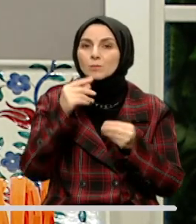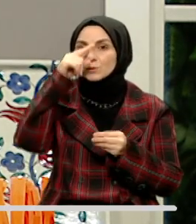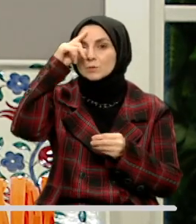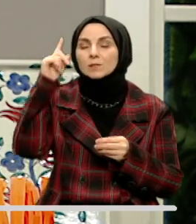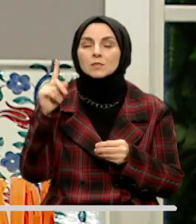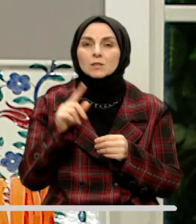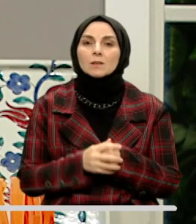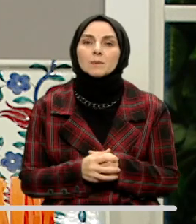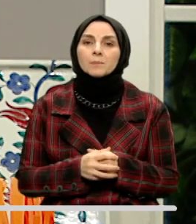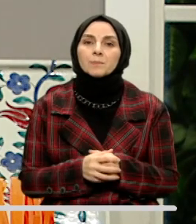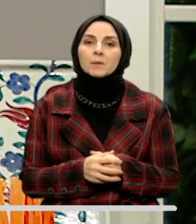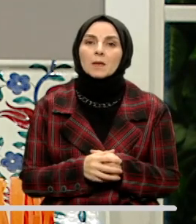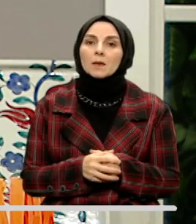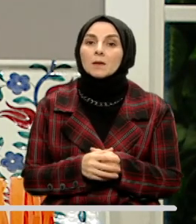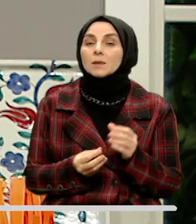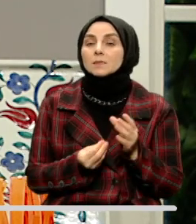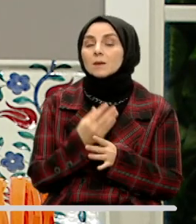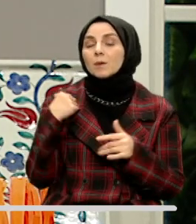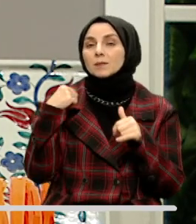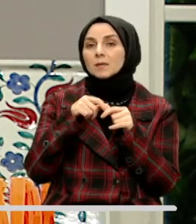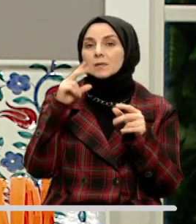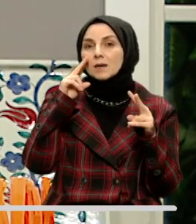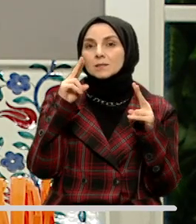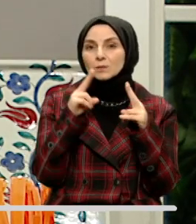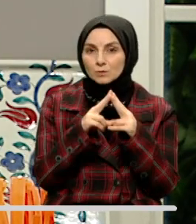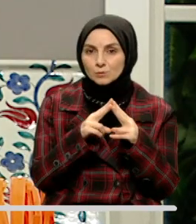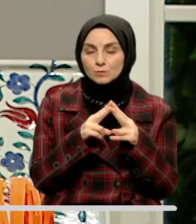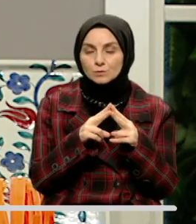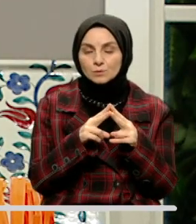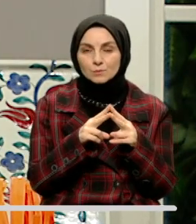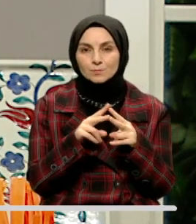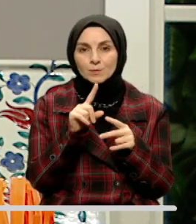yapmış olmuşuzdur bugün efendim. Sabaha buluşuruz tekrar inşallah saat